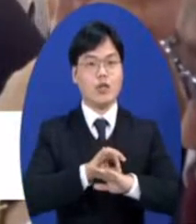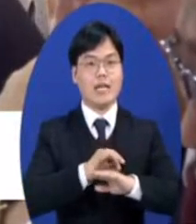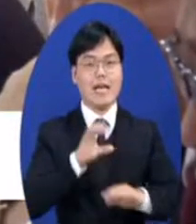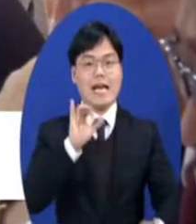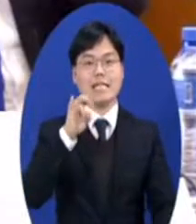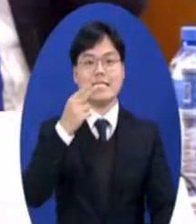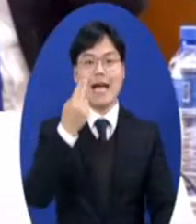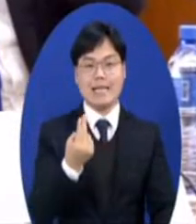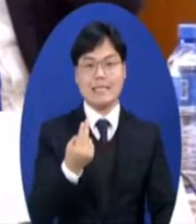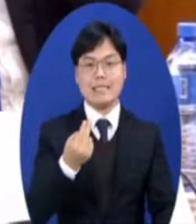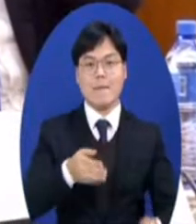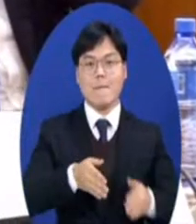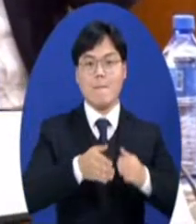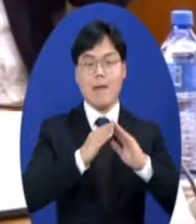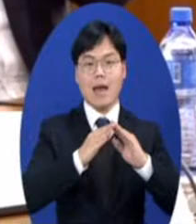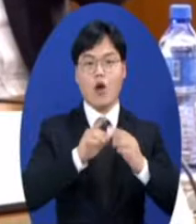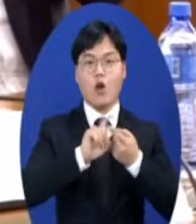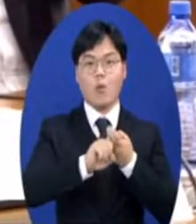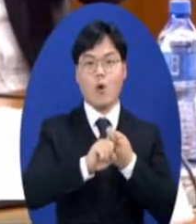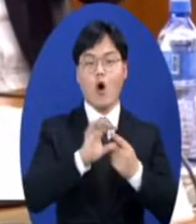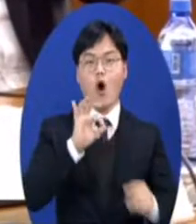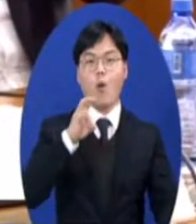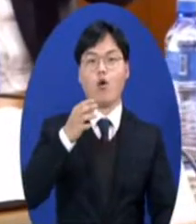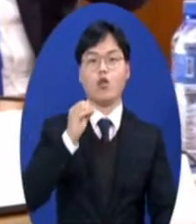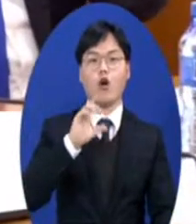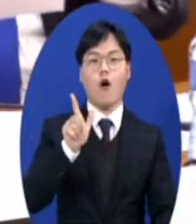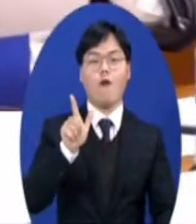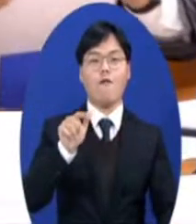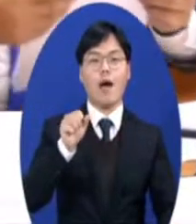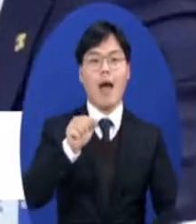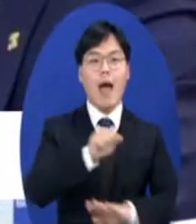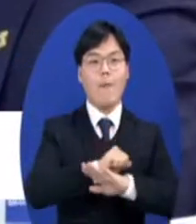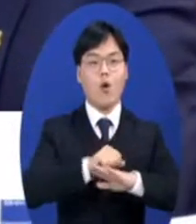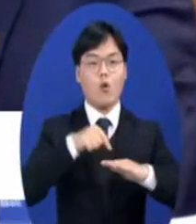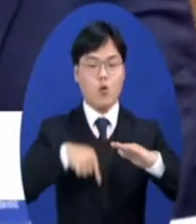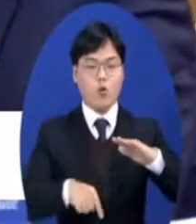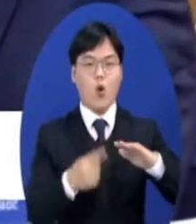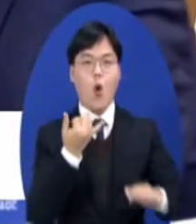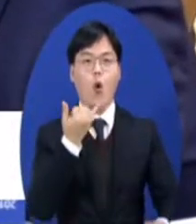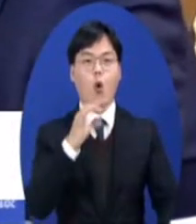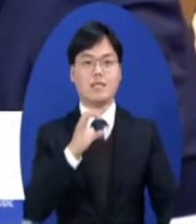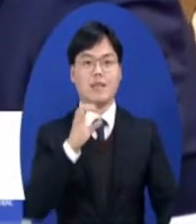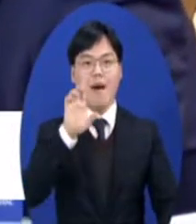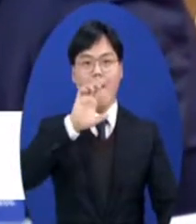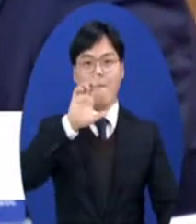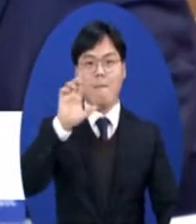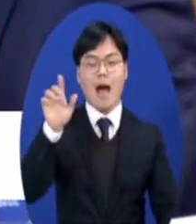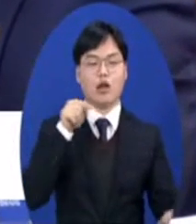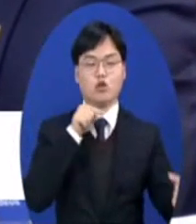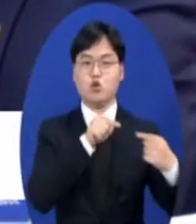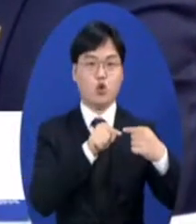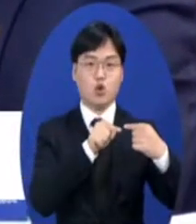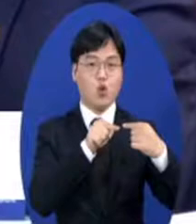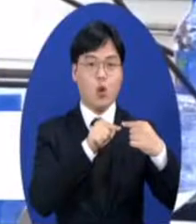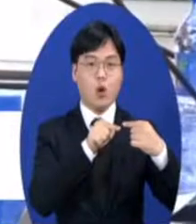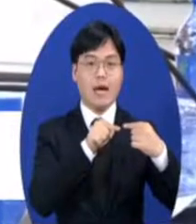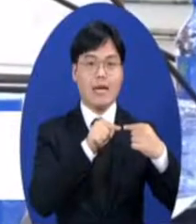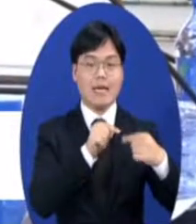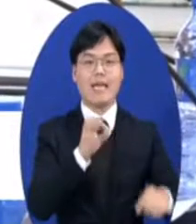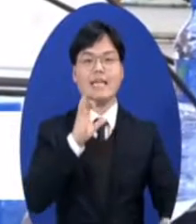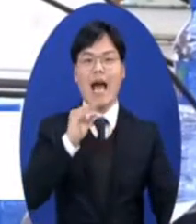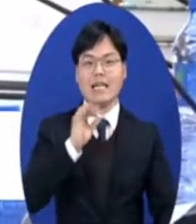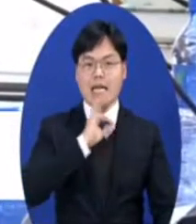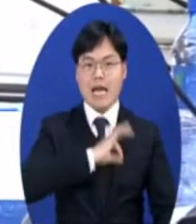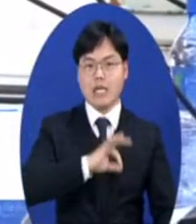станц барих талаар холбогдох арга хэмжээ авах, өмнгийн говийн бүтээн байгуулалтанд гадаргын болон гүний улсыг байгаль экологийн тэнцвэрийг алдагдуулахгүйгээр